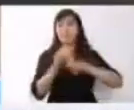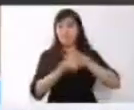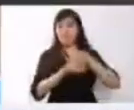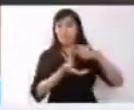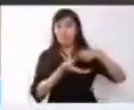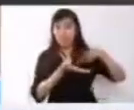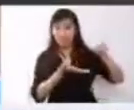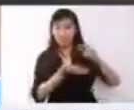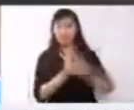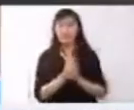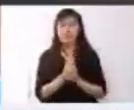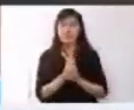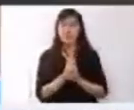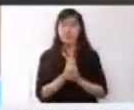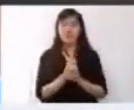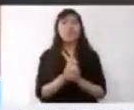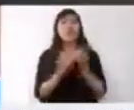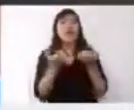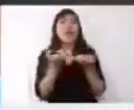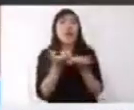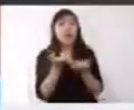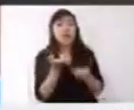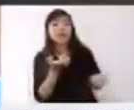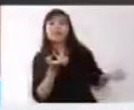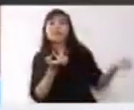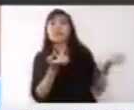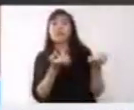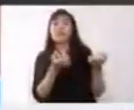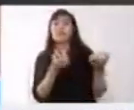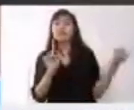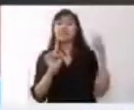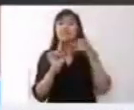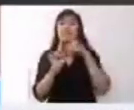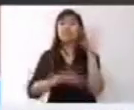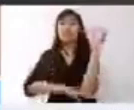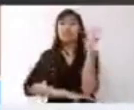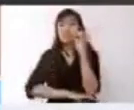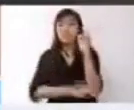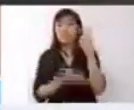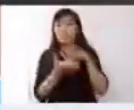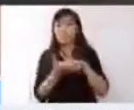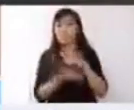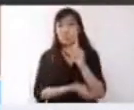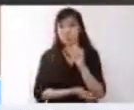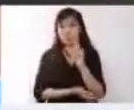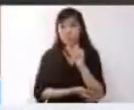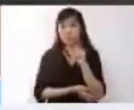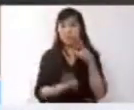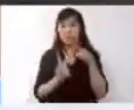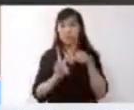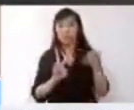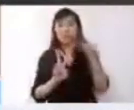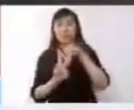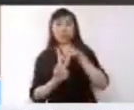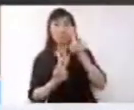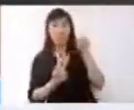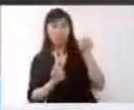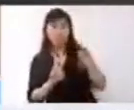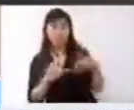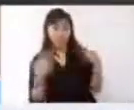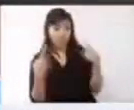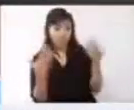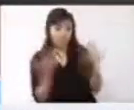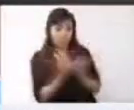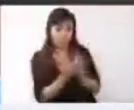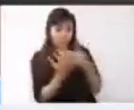emergency loan, pension loan, policy loan, consolidated loans. So, iba-iba yung interest nito,